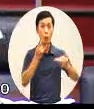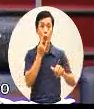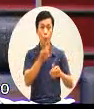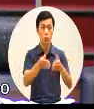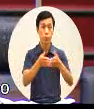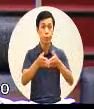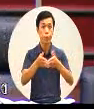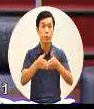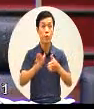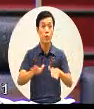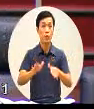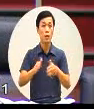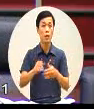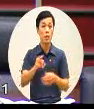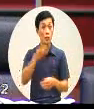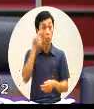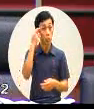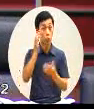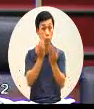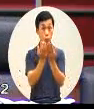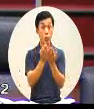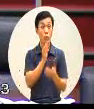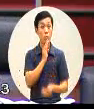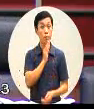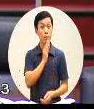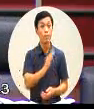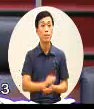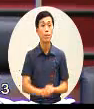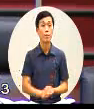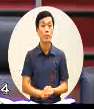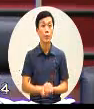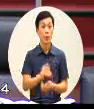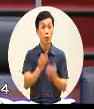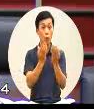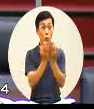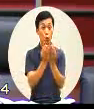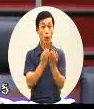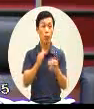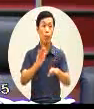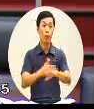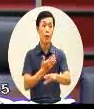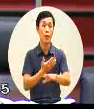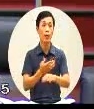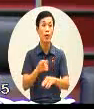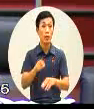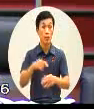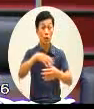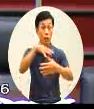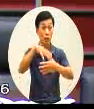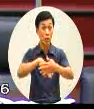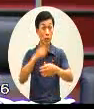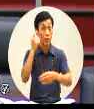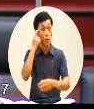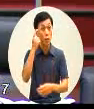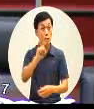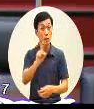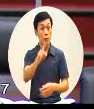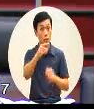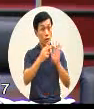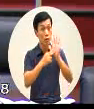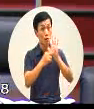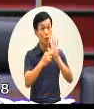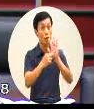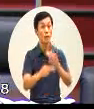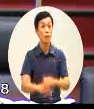新竹兄小项呢，啊你是朴素呢，朴素噶。阿哥不要他，阿这阿来无这内面的意思，你解释一下，什么意思？